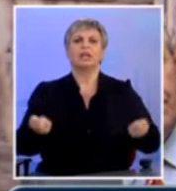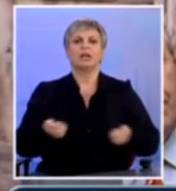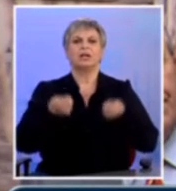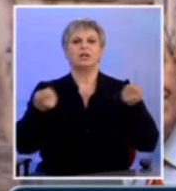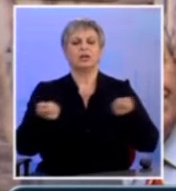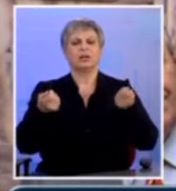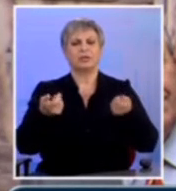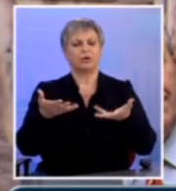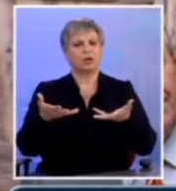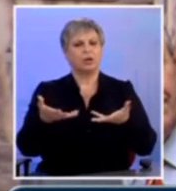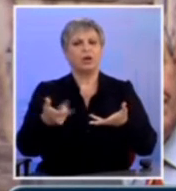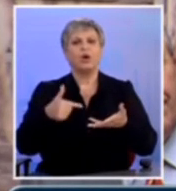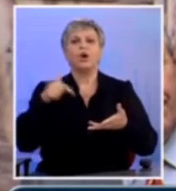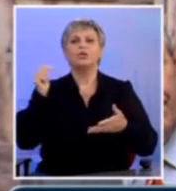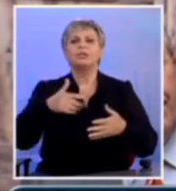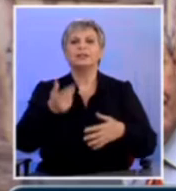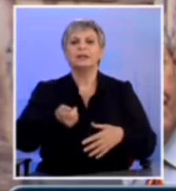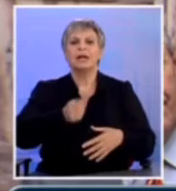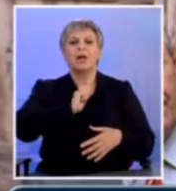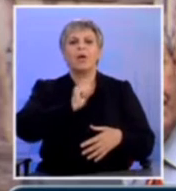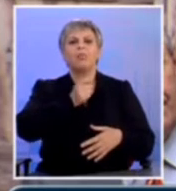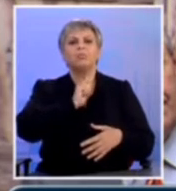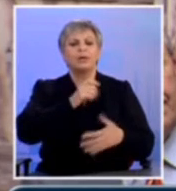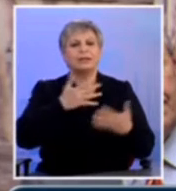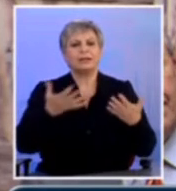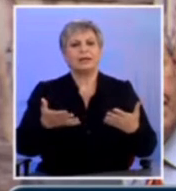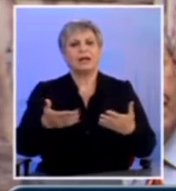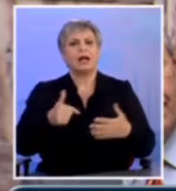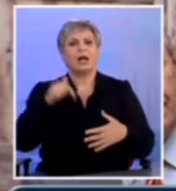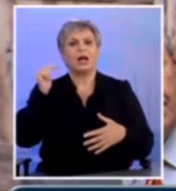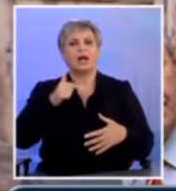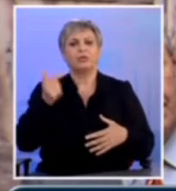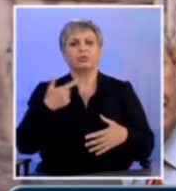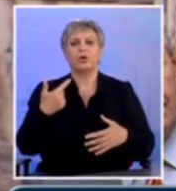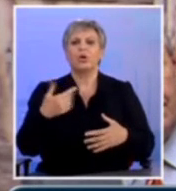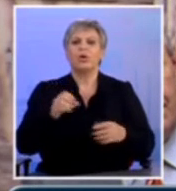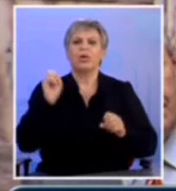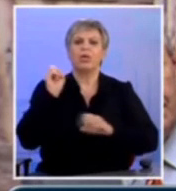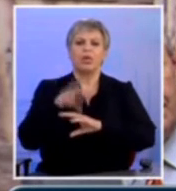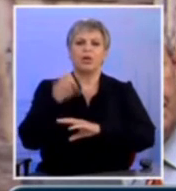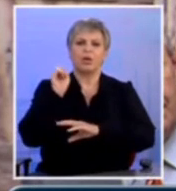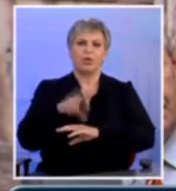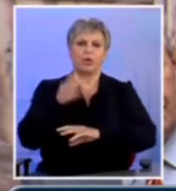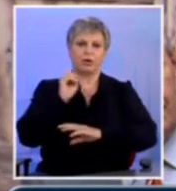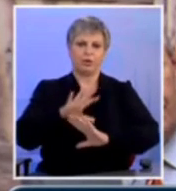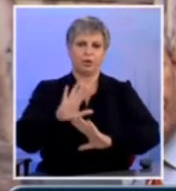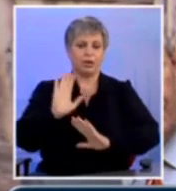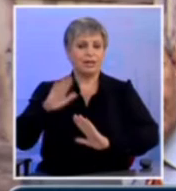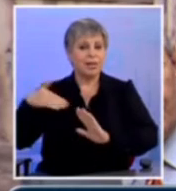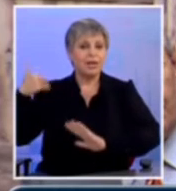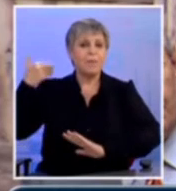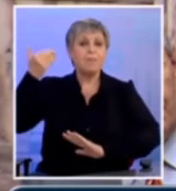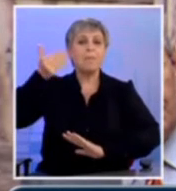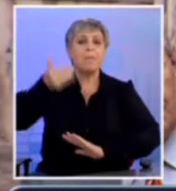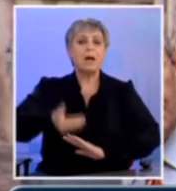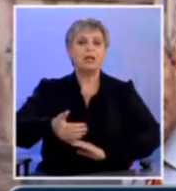Σιλοάμ για πολιτικές άκρως επώδυνες που υπήρξαν και χρησιμοποιήθηκαν αυτά τα χρόνια απέναντι